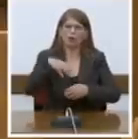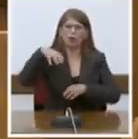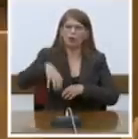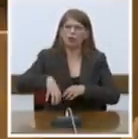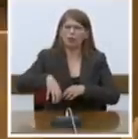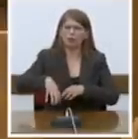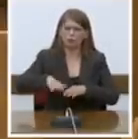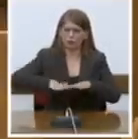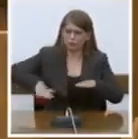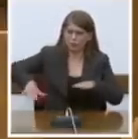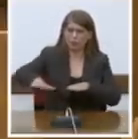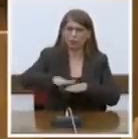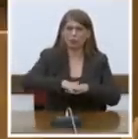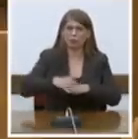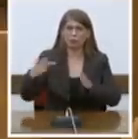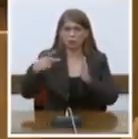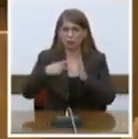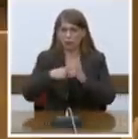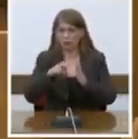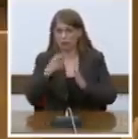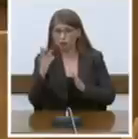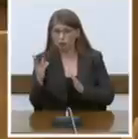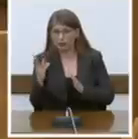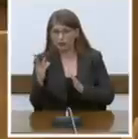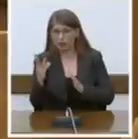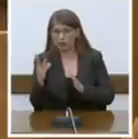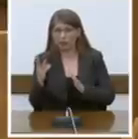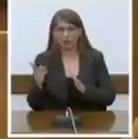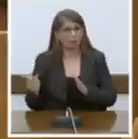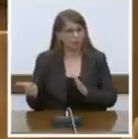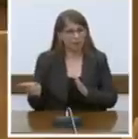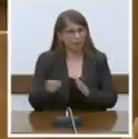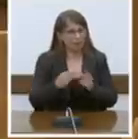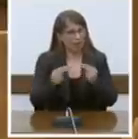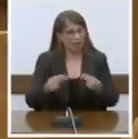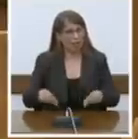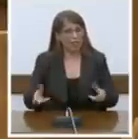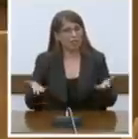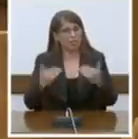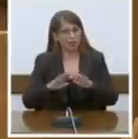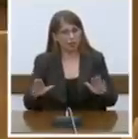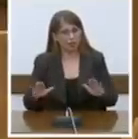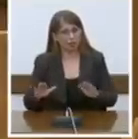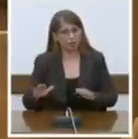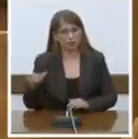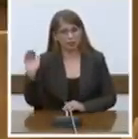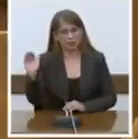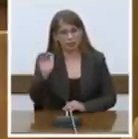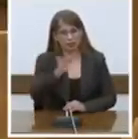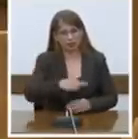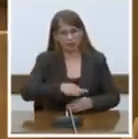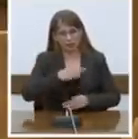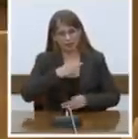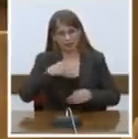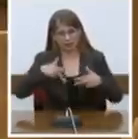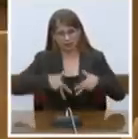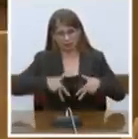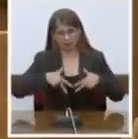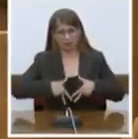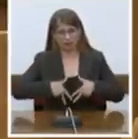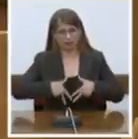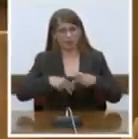στο 2023 και αυτά δεν έχουν λυθεί. Σας καλούμε, κύριοι της κυβέρνησης, να